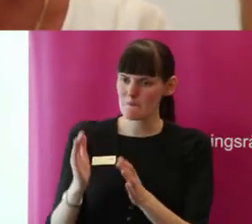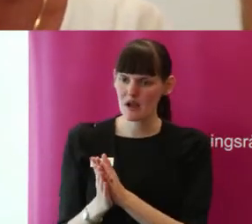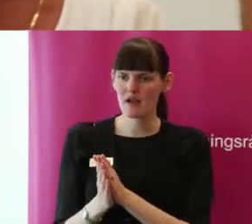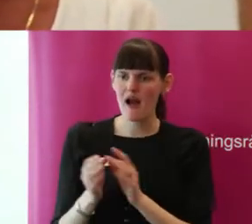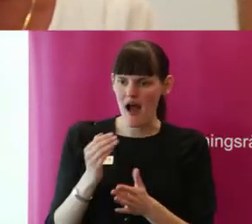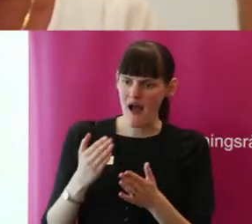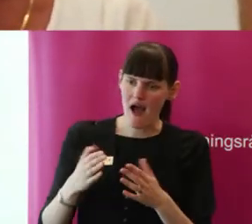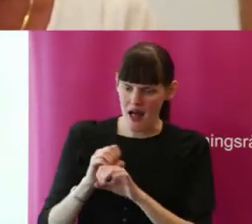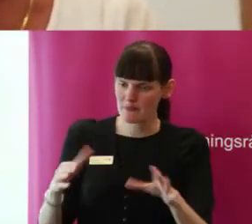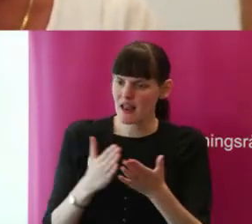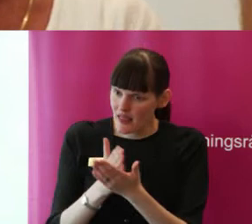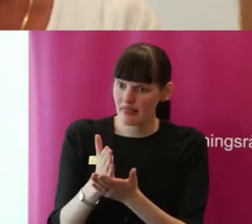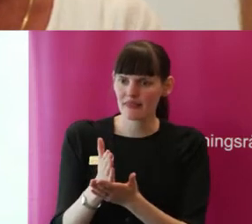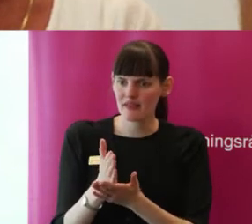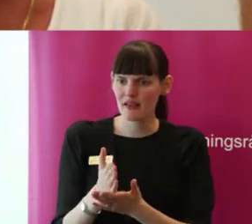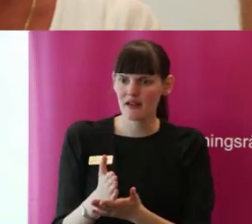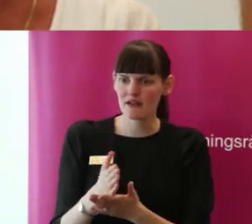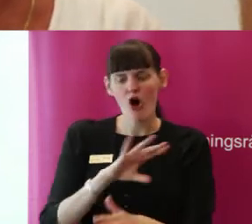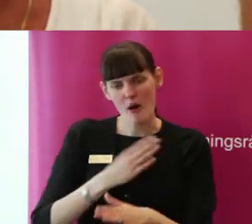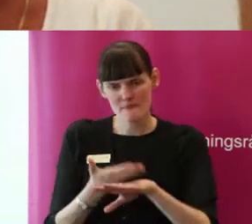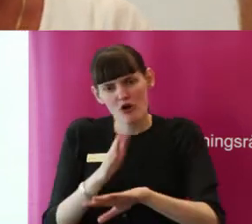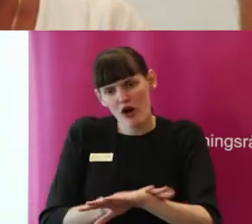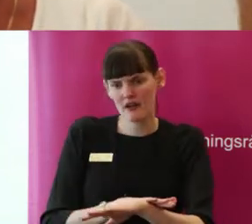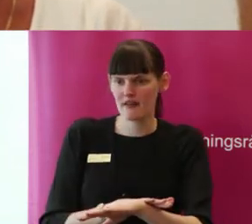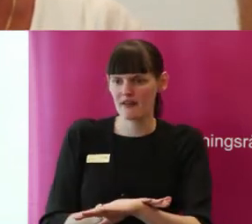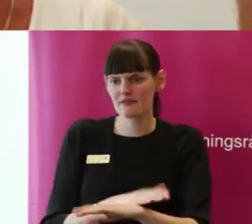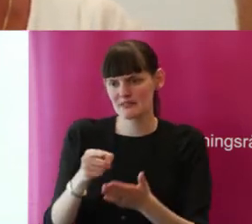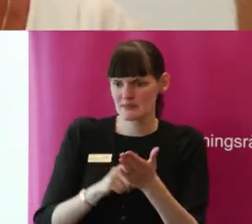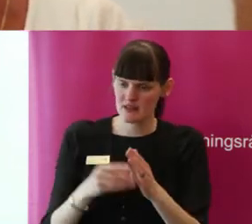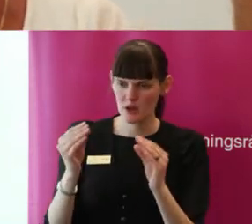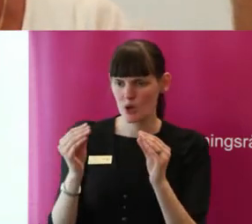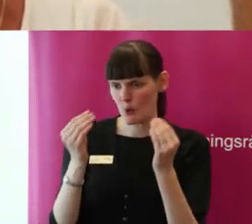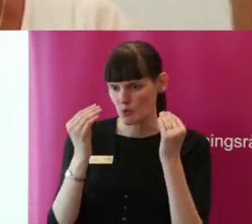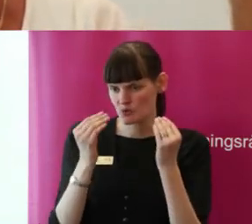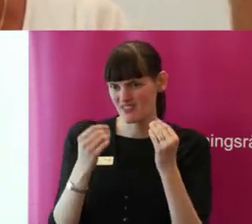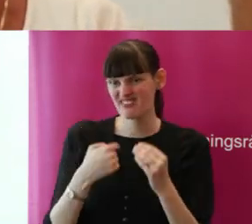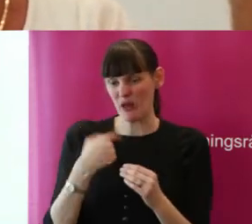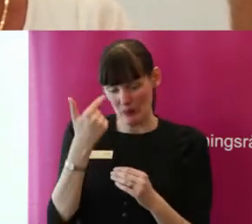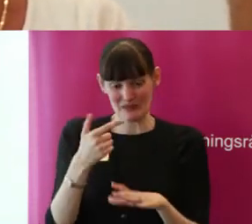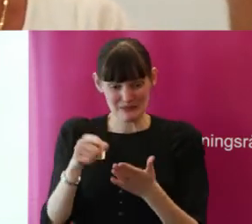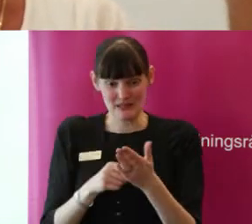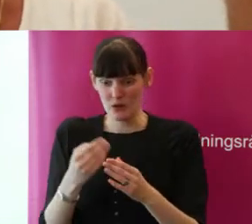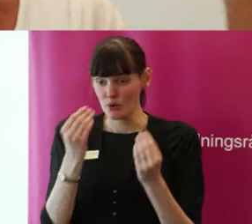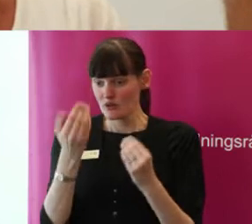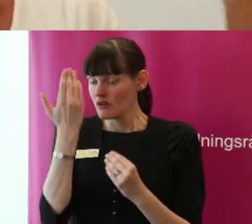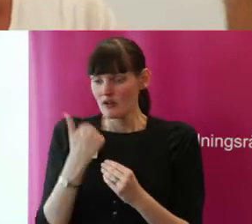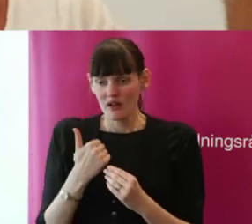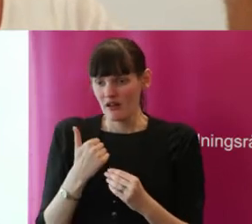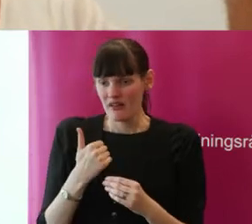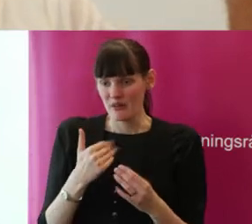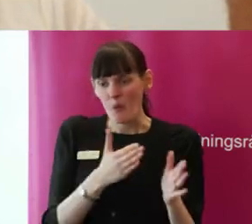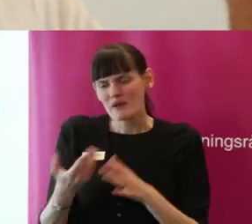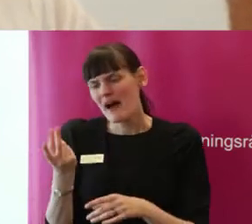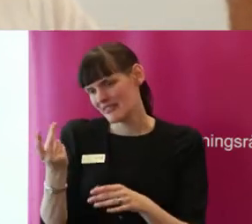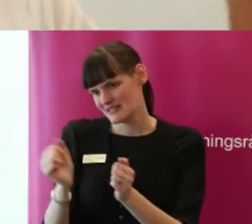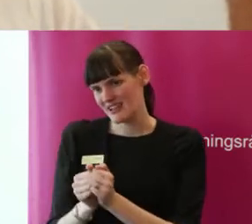ämnena. Och sen så tror jag att man kan ordna det här med särskilda kurser på ett helt annat sätt. Det som jag vill